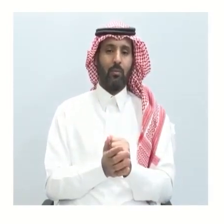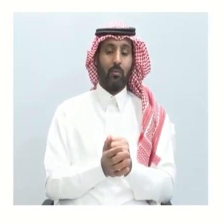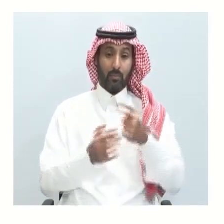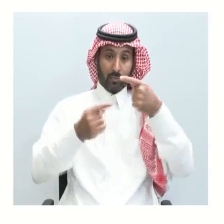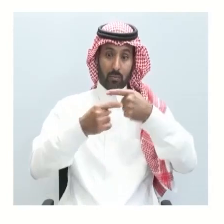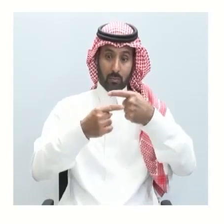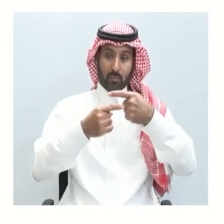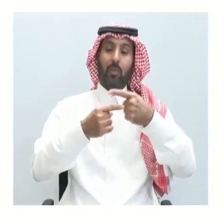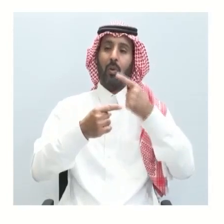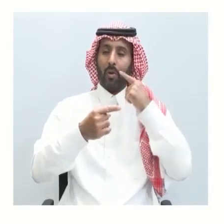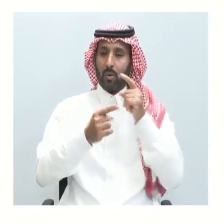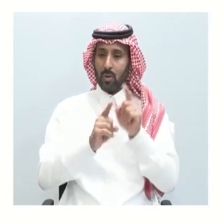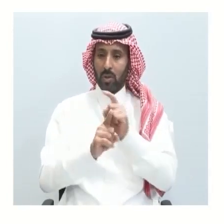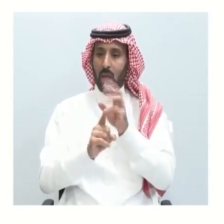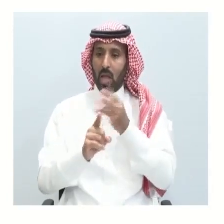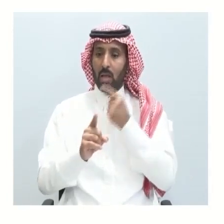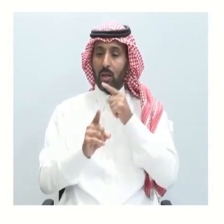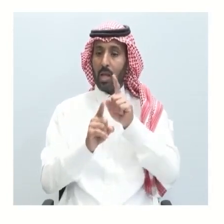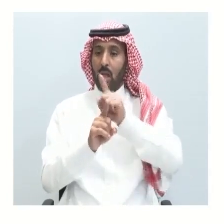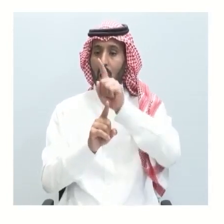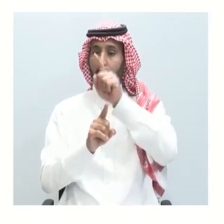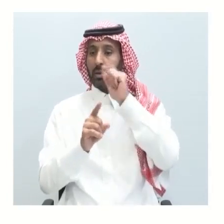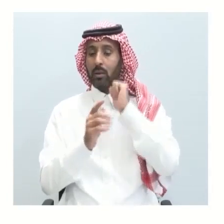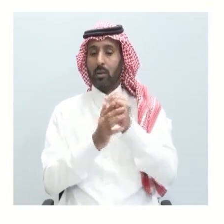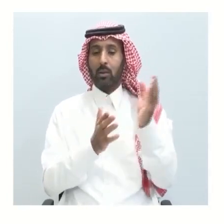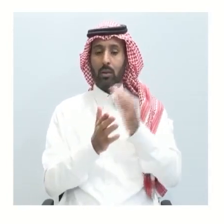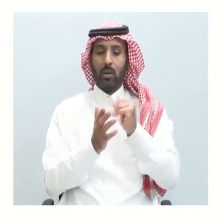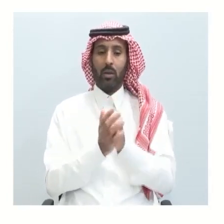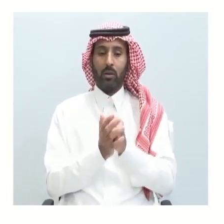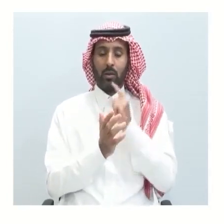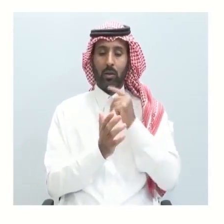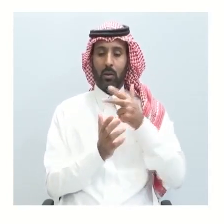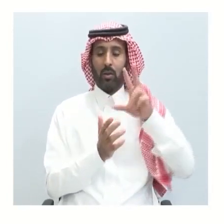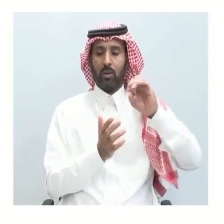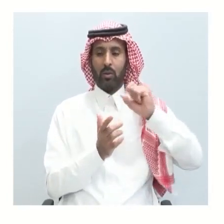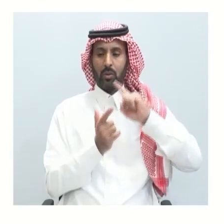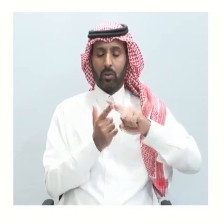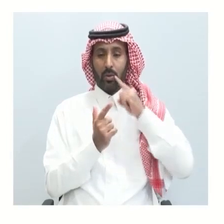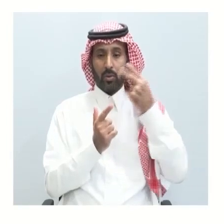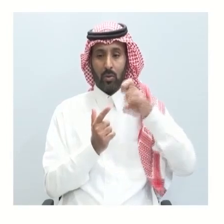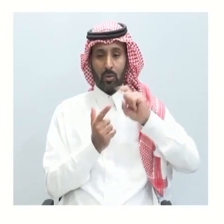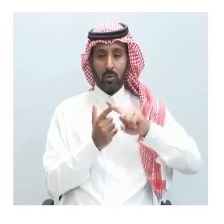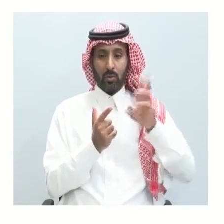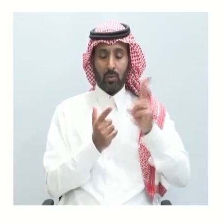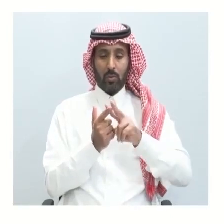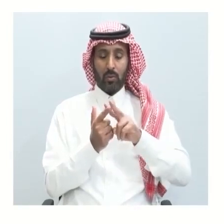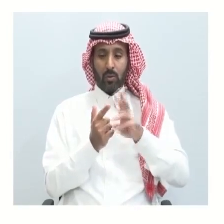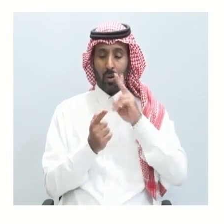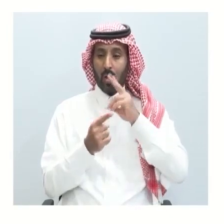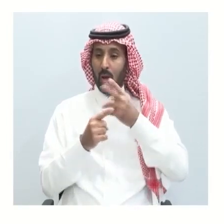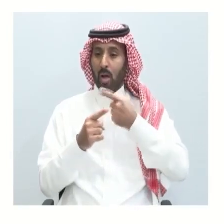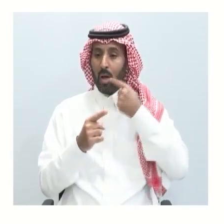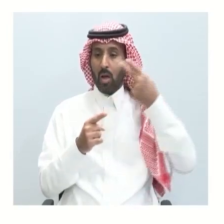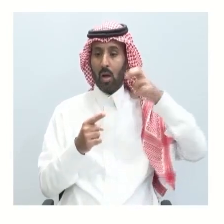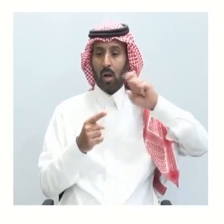إذا ينتج غاز يوديد الهيدروجين عن تفاعل الاتزان لغاز الهيدروجين